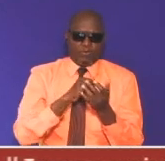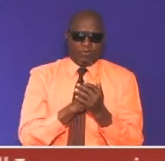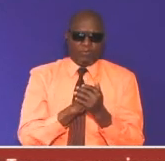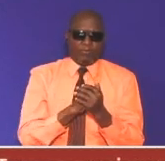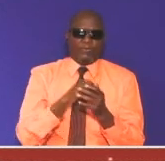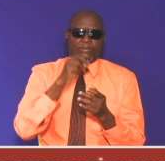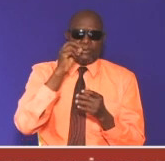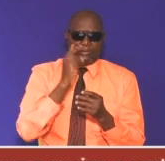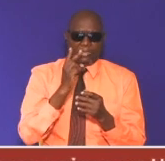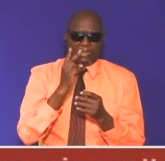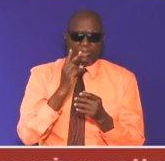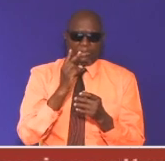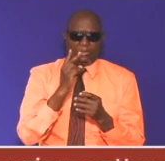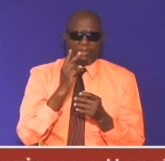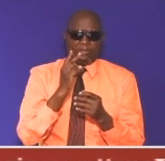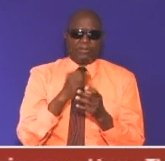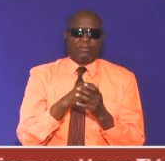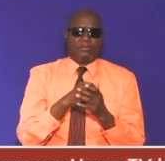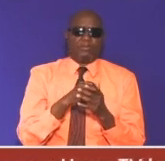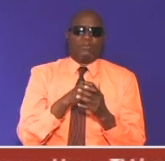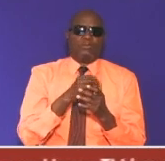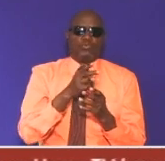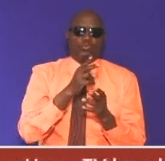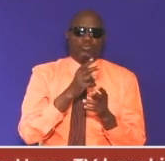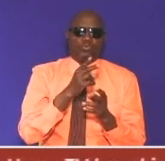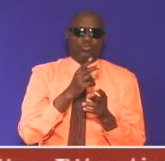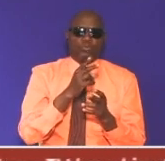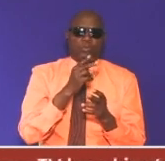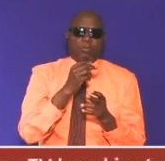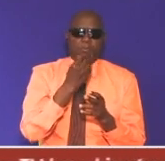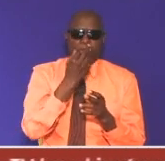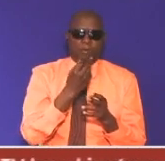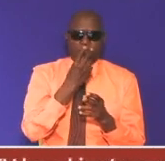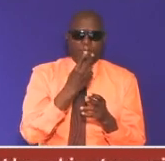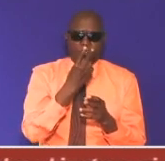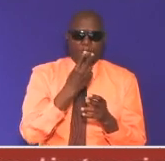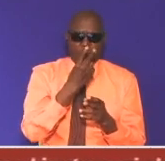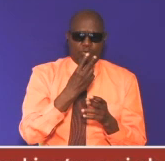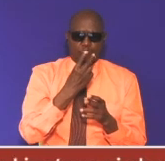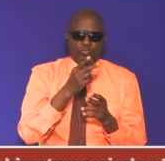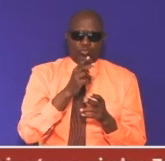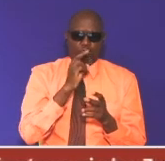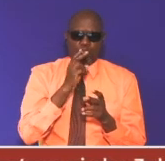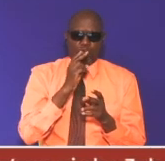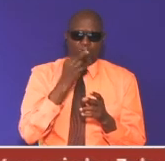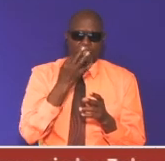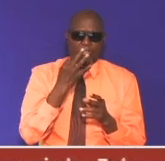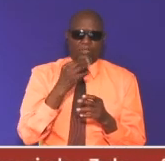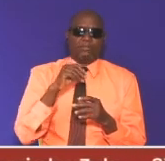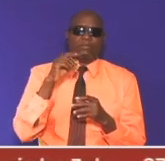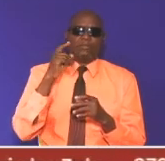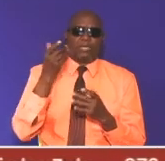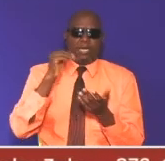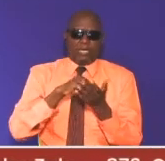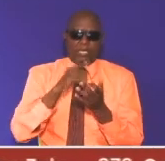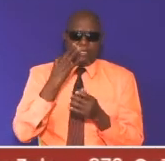Awamu ya pili mwezi wa pili 2023 of 70 million. Awamu ya tatu